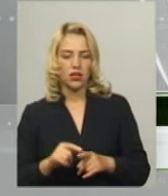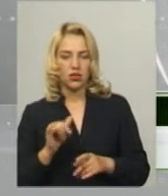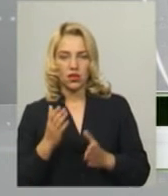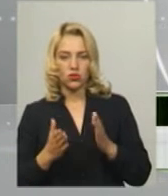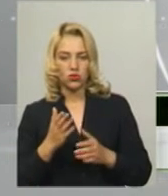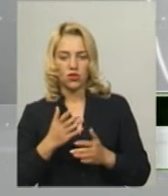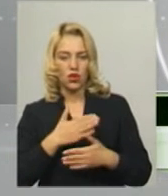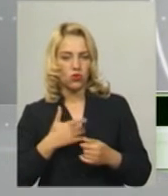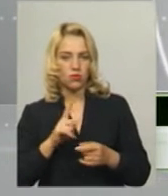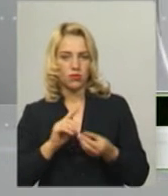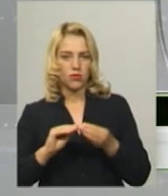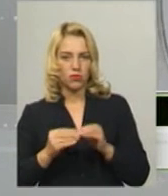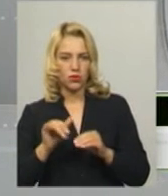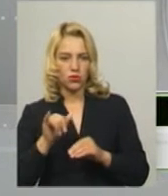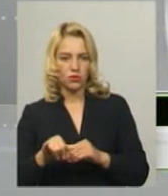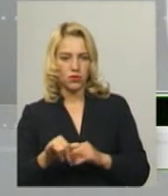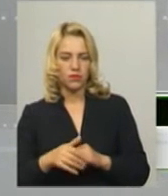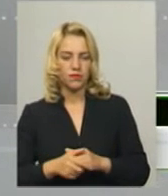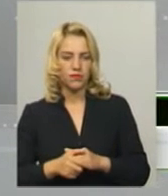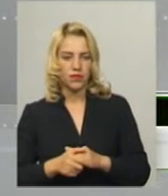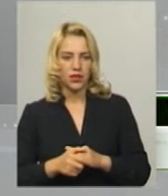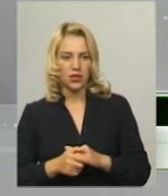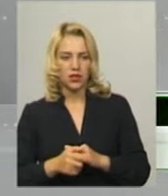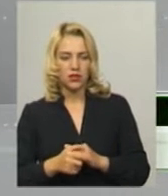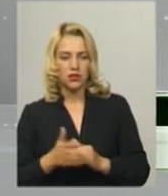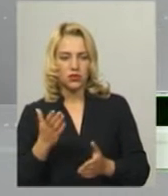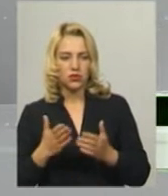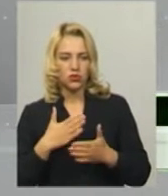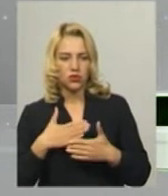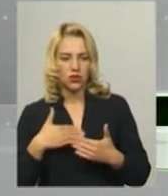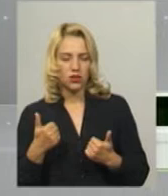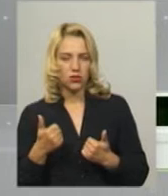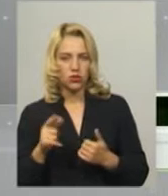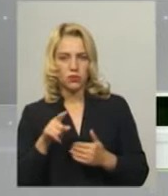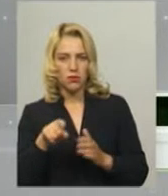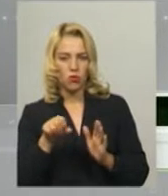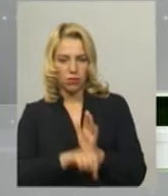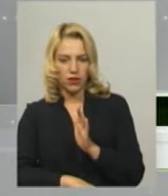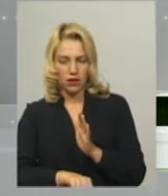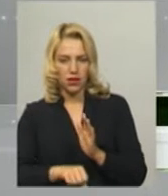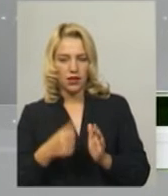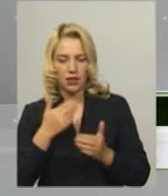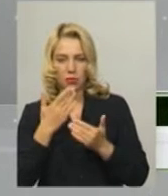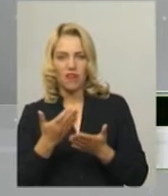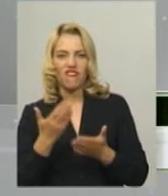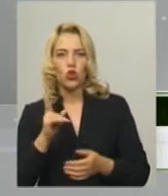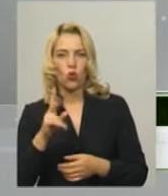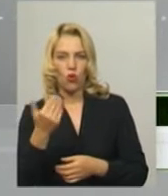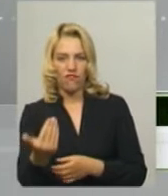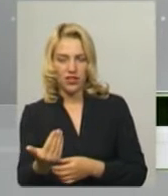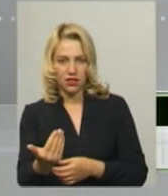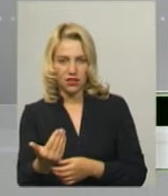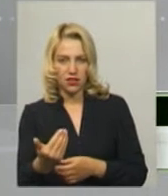не хочеш, щоб тобі наробили дірок, якщо не хочеш, щоб тебе вбили. Я запитав, від кого ви на такі